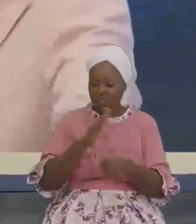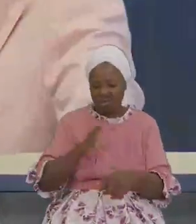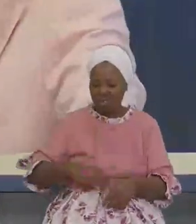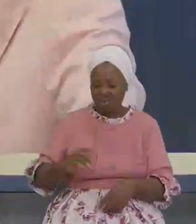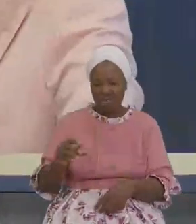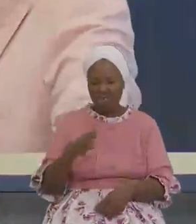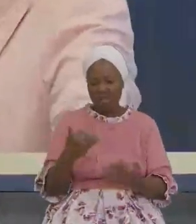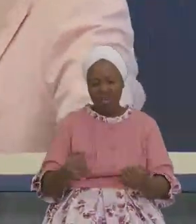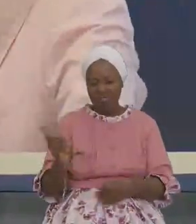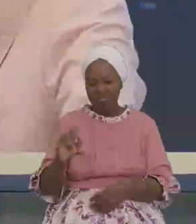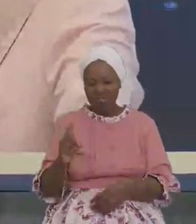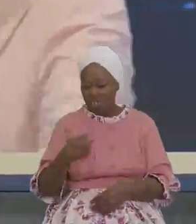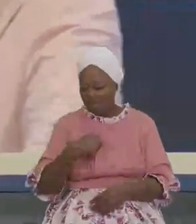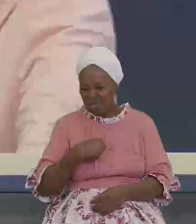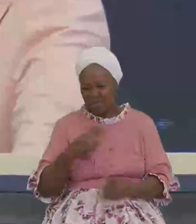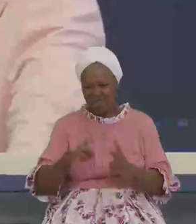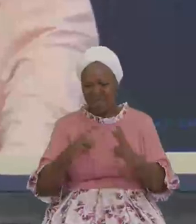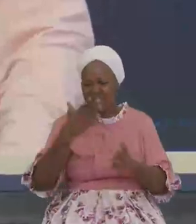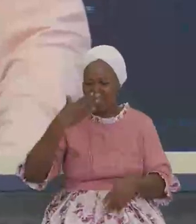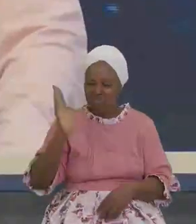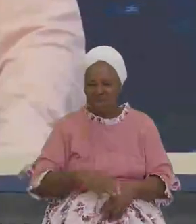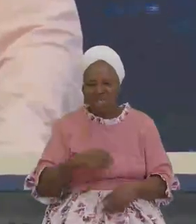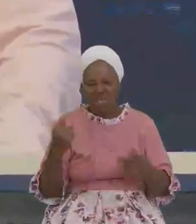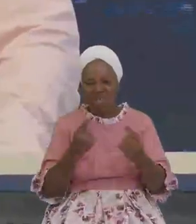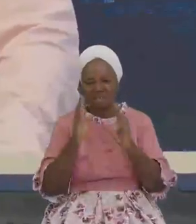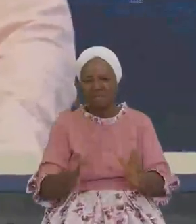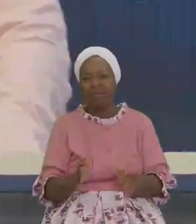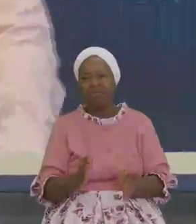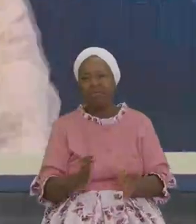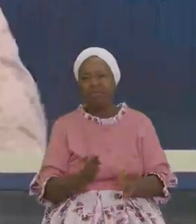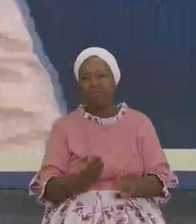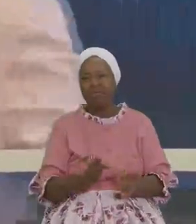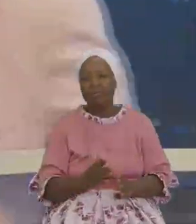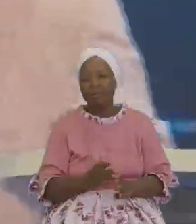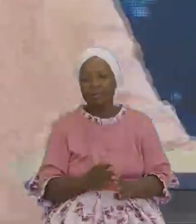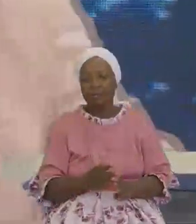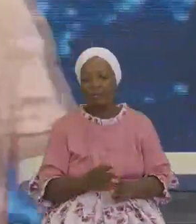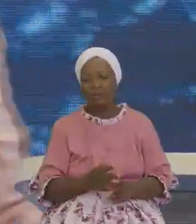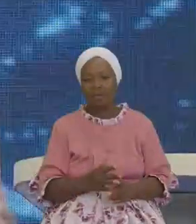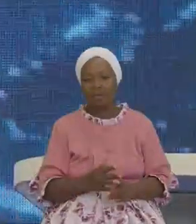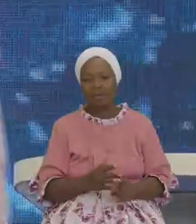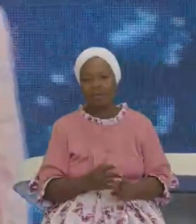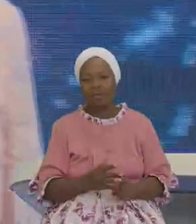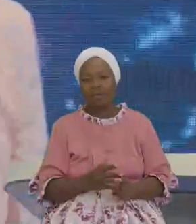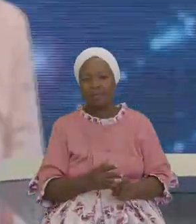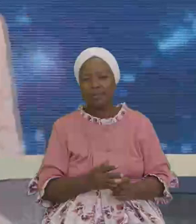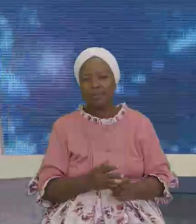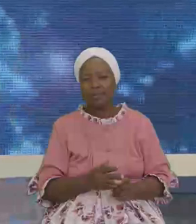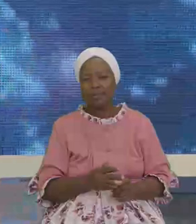Certaines personnes disent: je ne peux pas venir à Christ maintenant, je suis terrible en tant que pécheur.